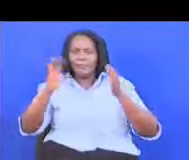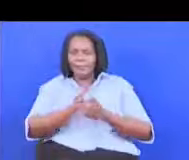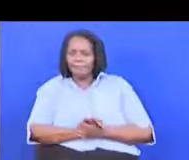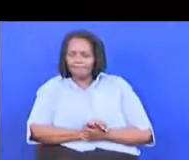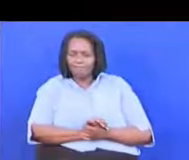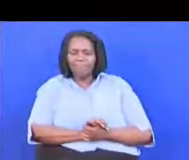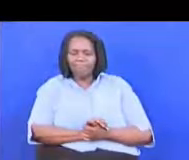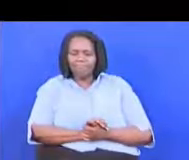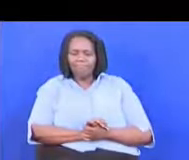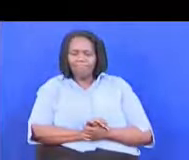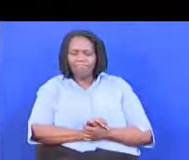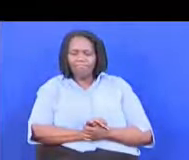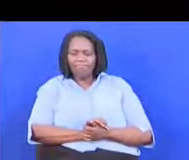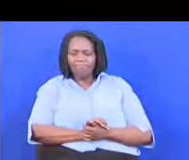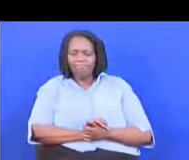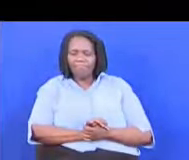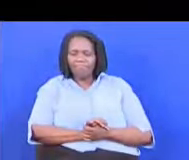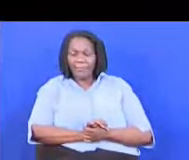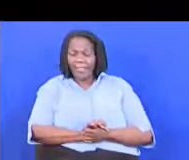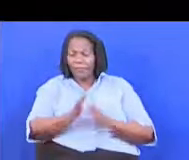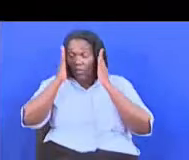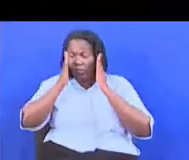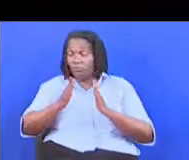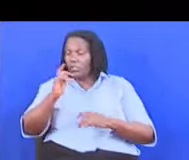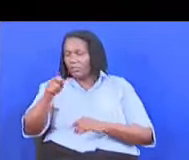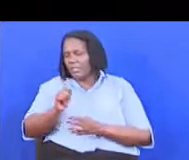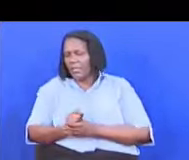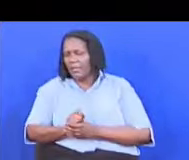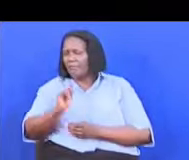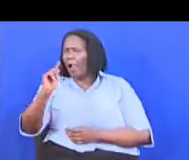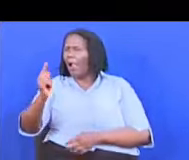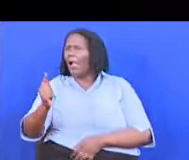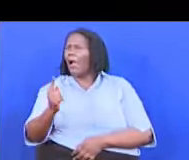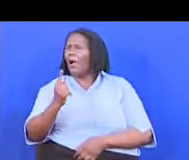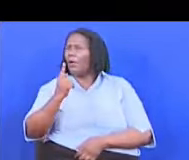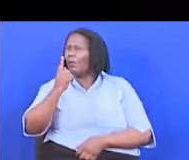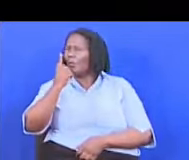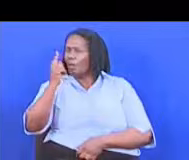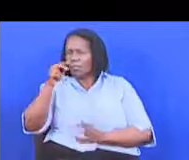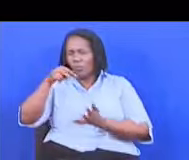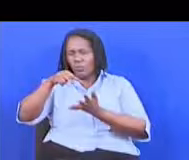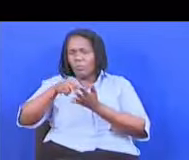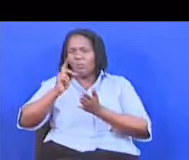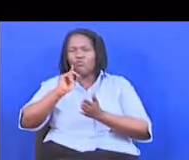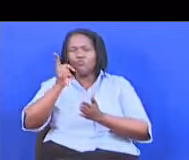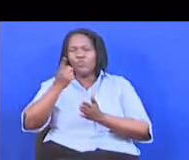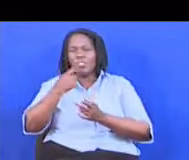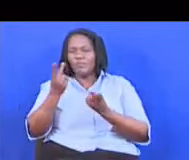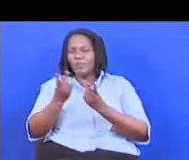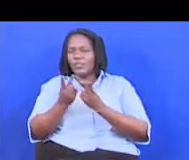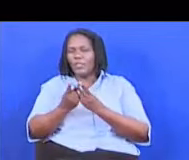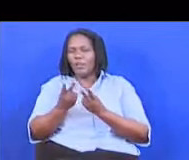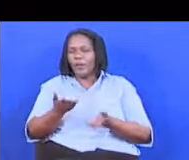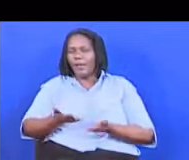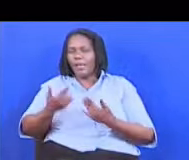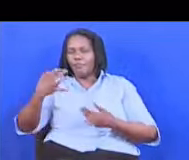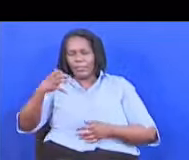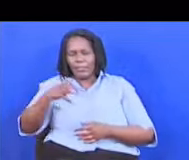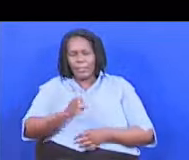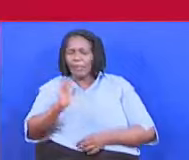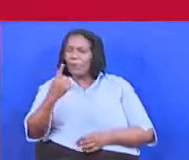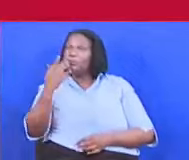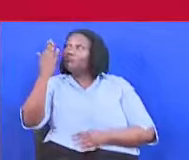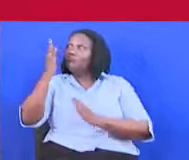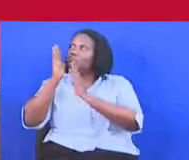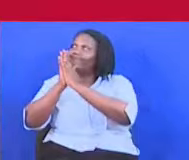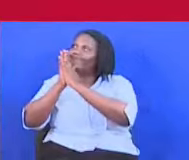Mheshimiwa Spika, kwa kuwa ni mara ya kwanza kusema mahali hapa kwa nafasi hii, naomba kwanza ni mchukua nafasi hii kumshukuru sana Mwenyezi Mungu kwa kutupa